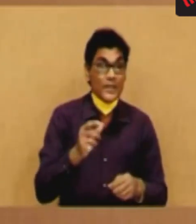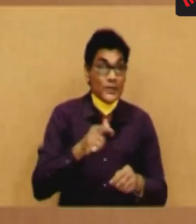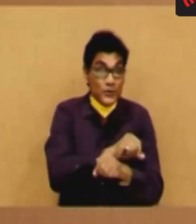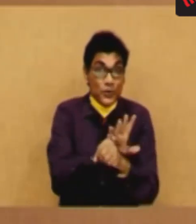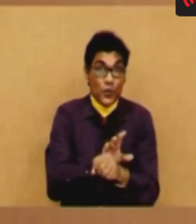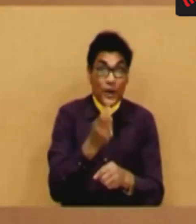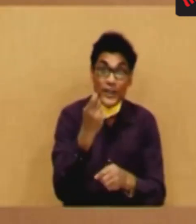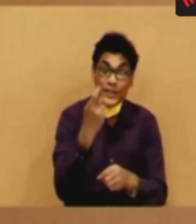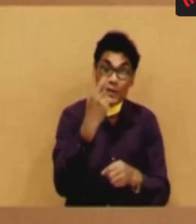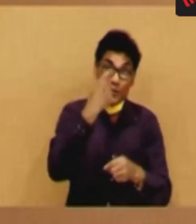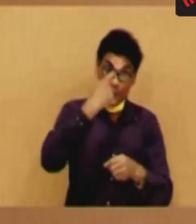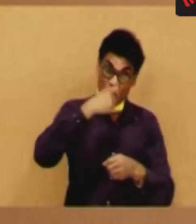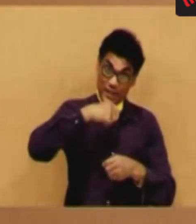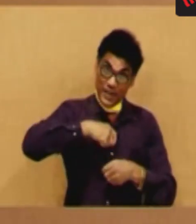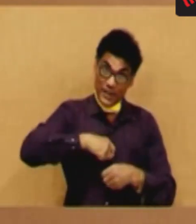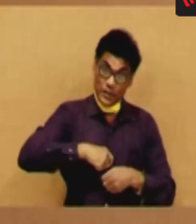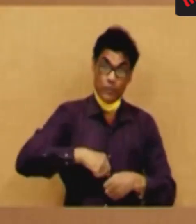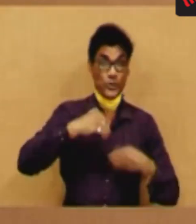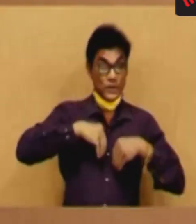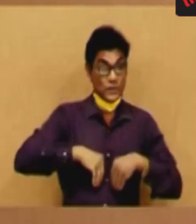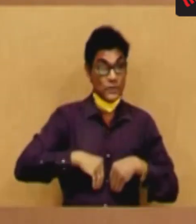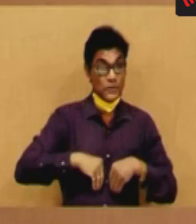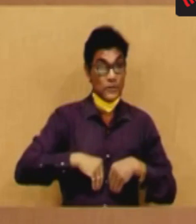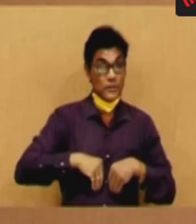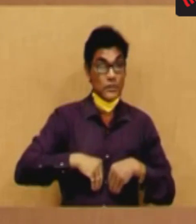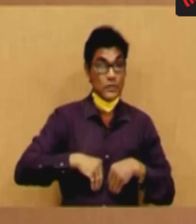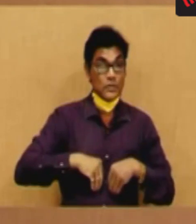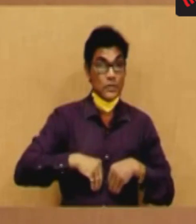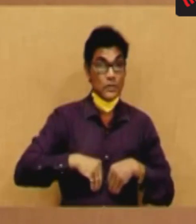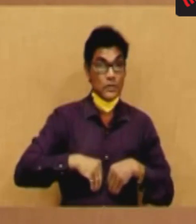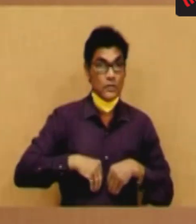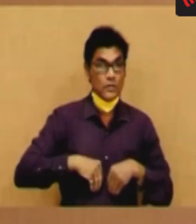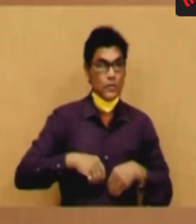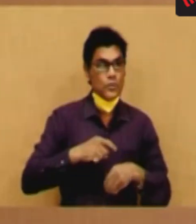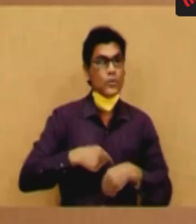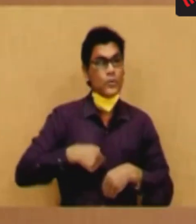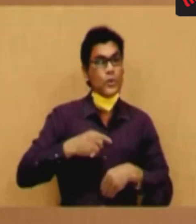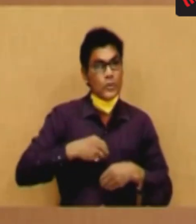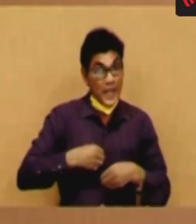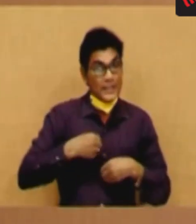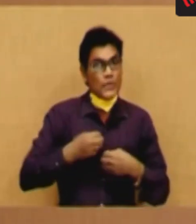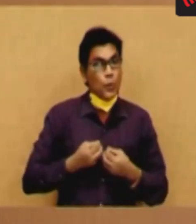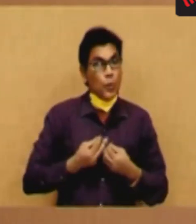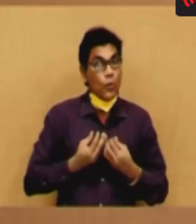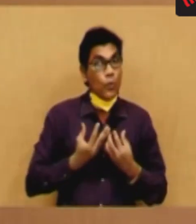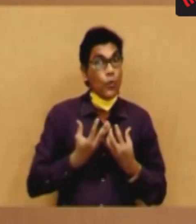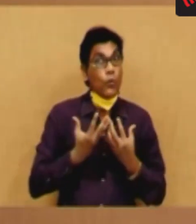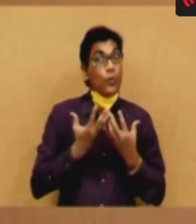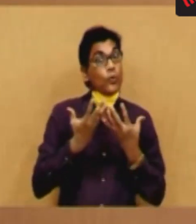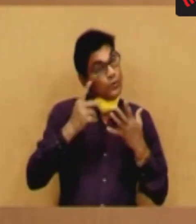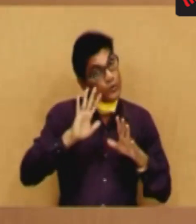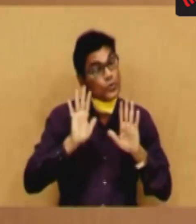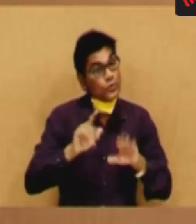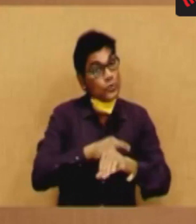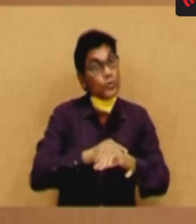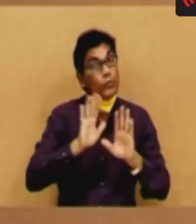कोरोना रो जीवाणु मो देह रे जदी आसी की पसी छि तार ओटे पुष्टिर समय अछि सेटा को इनक्यूबेशन पीरियड कुआ